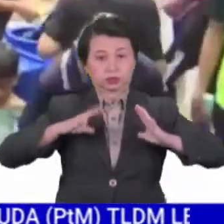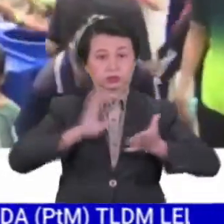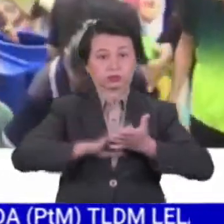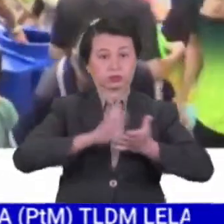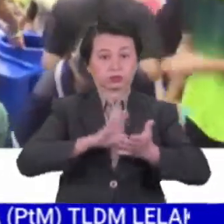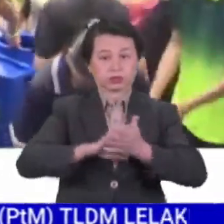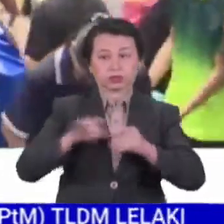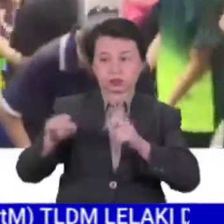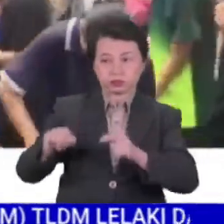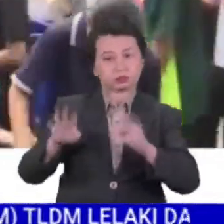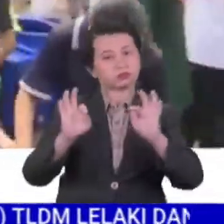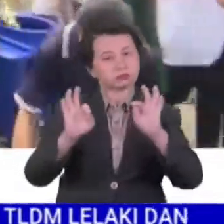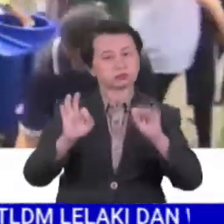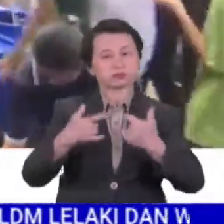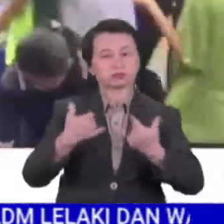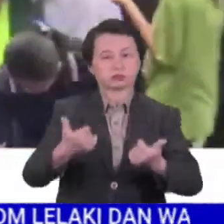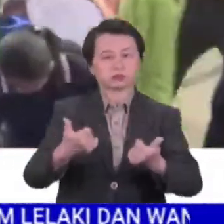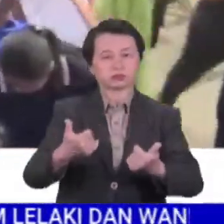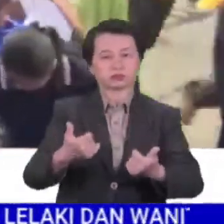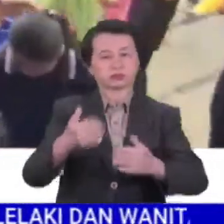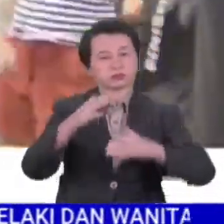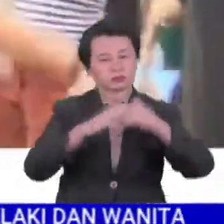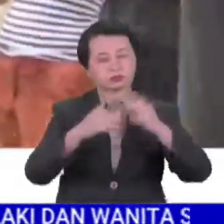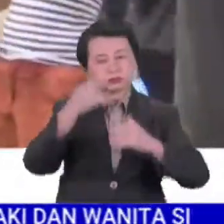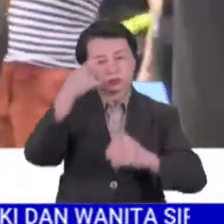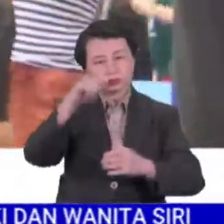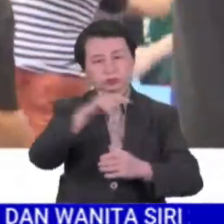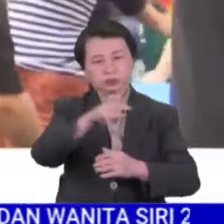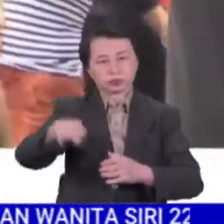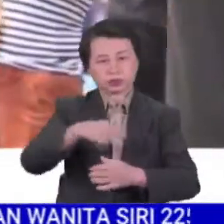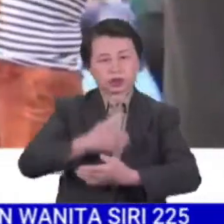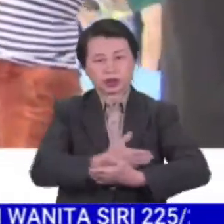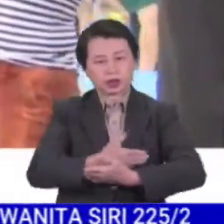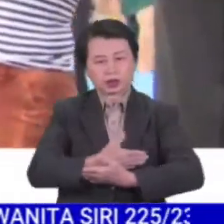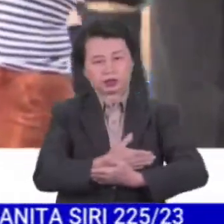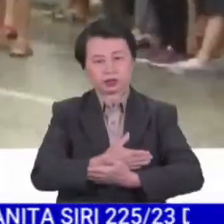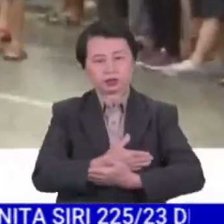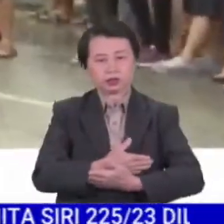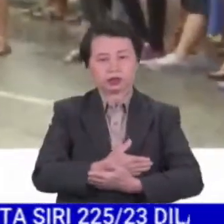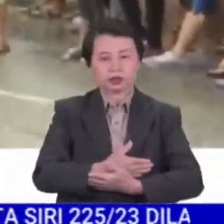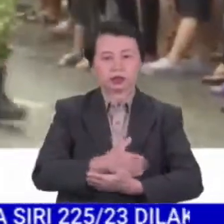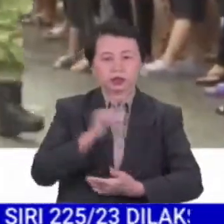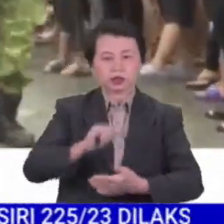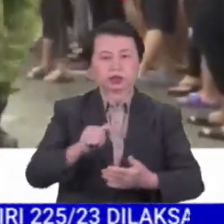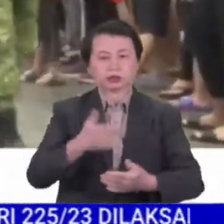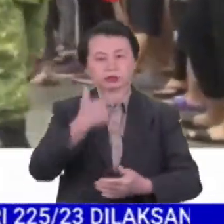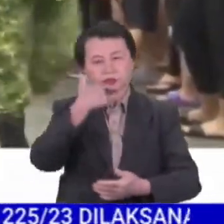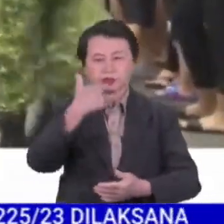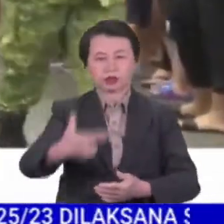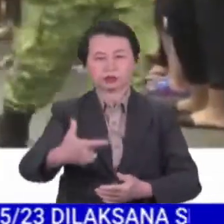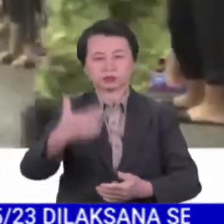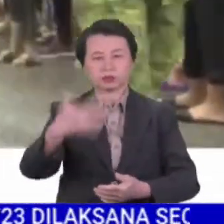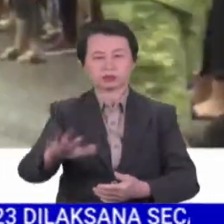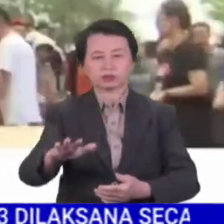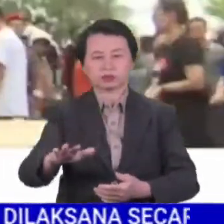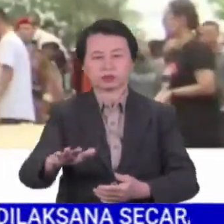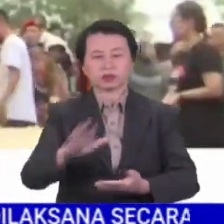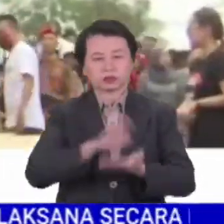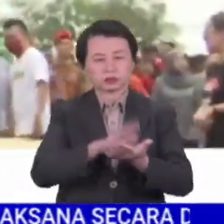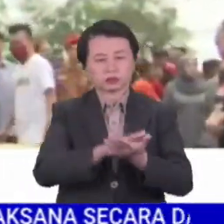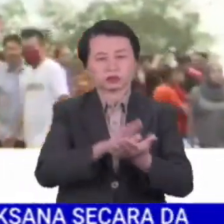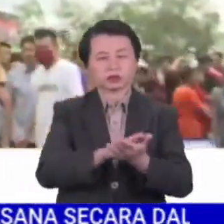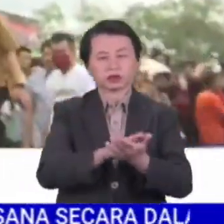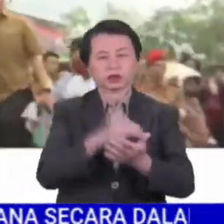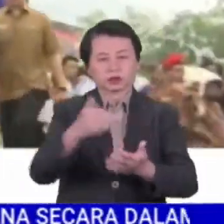untuk kita release tension lah kepada anak-anak kita yang selama ni dah bersekolah.